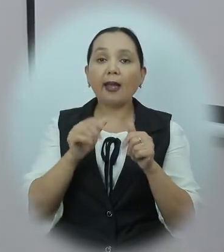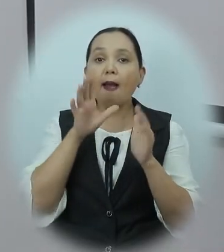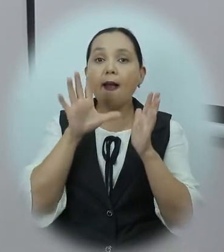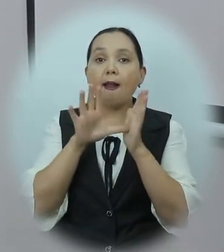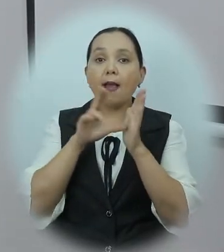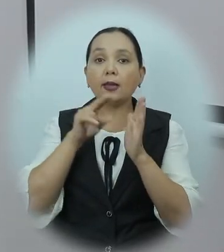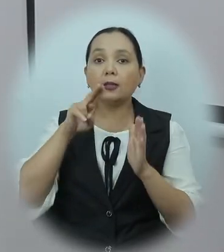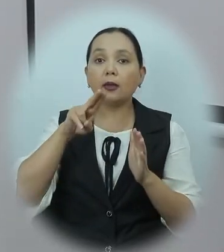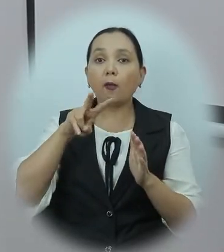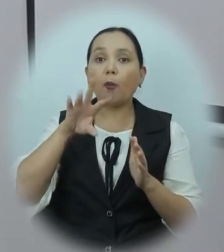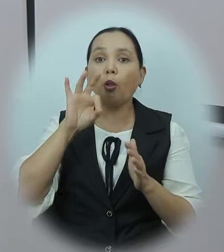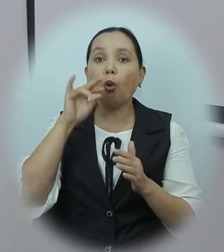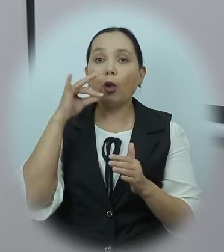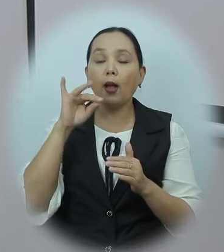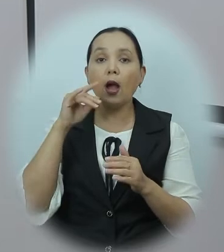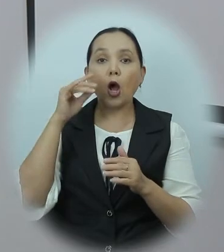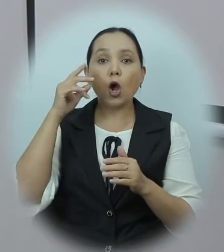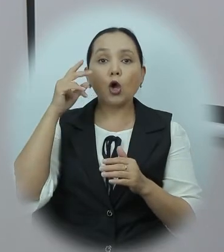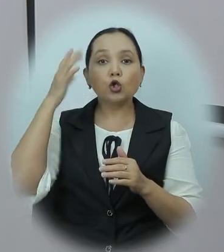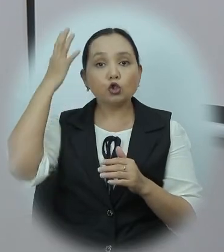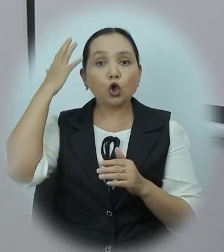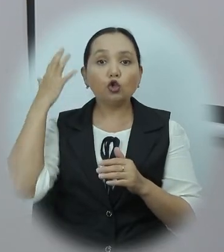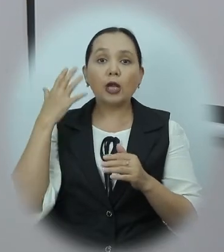elektr ployikalar sochlarni o'rab